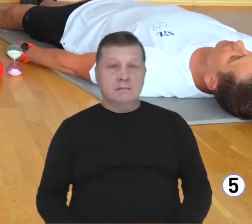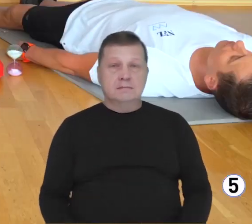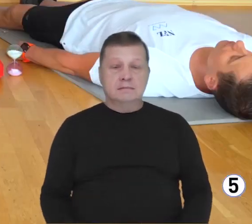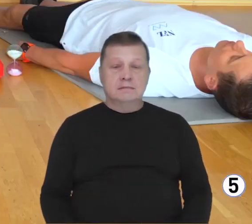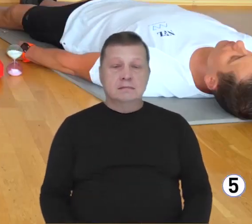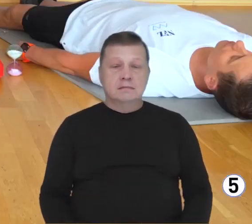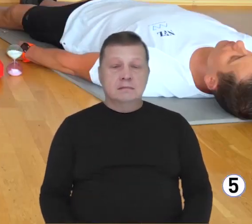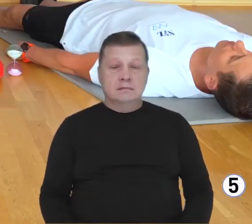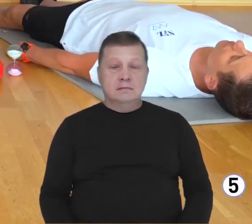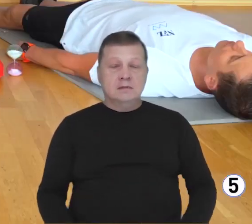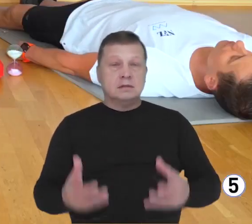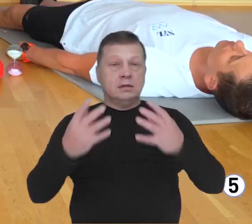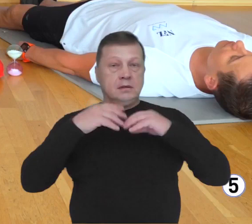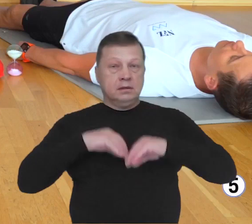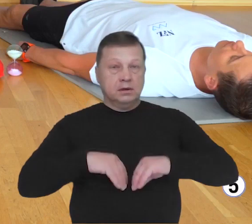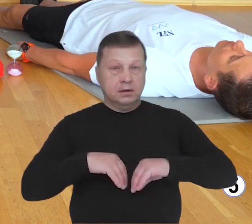27.